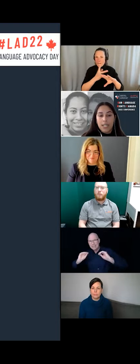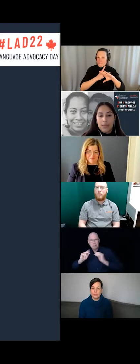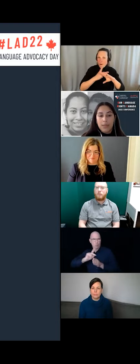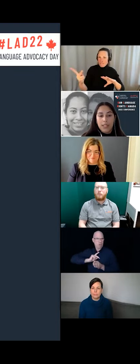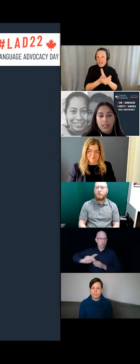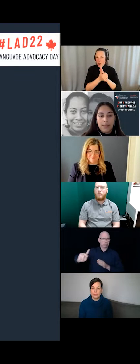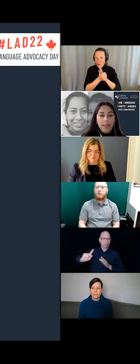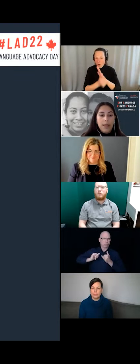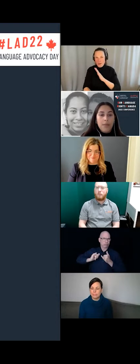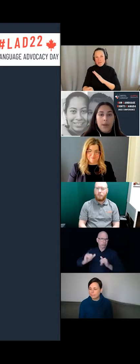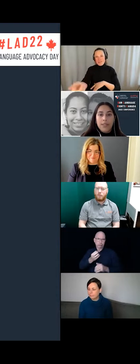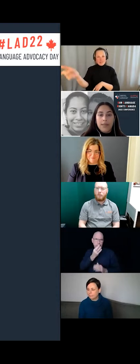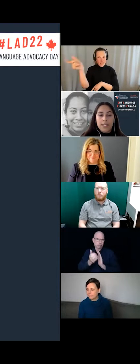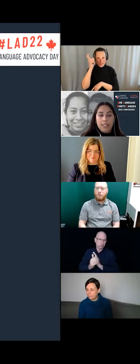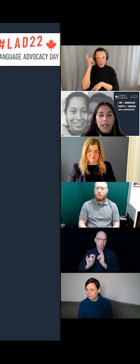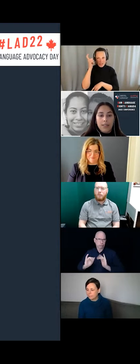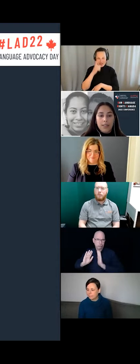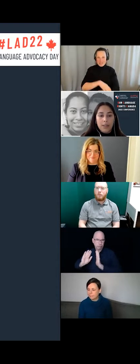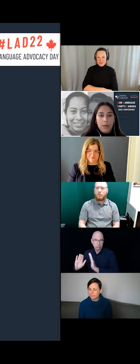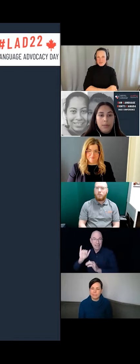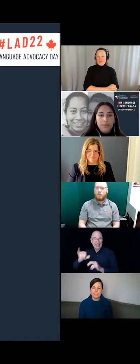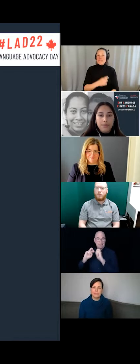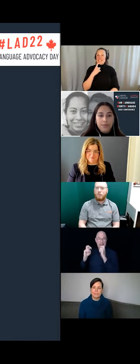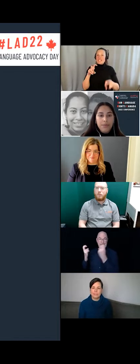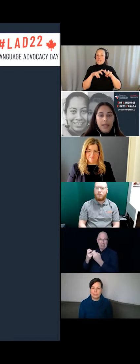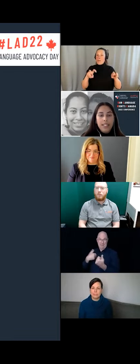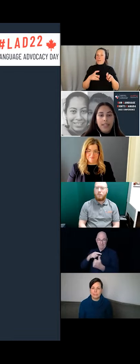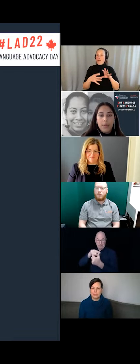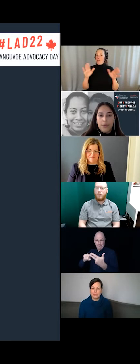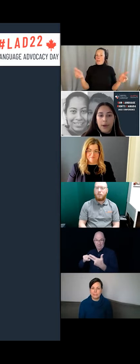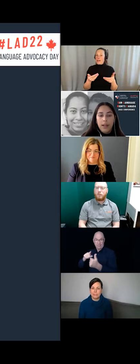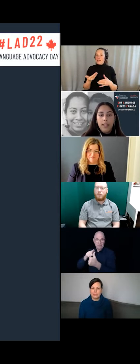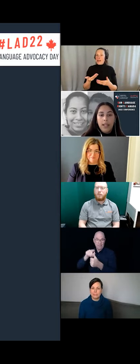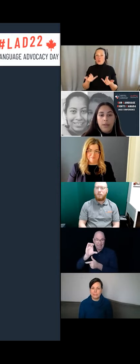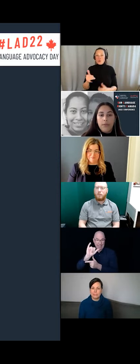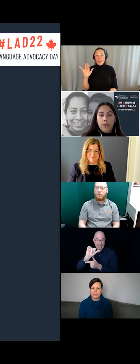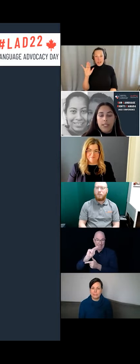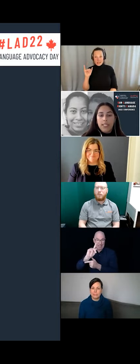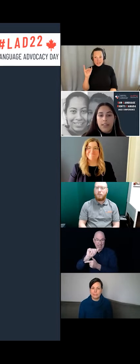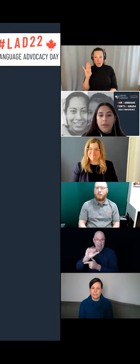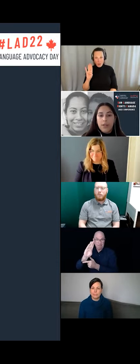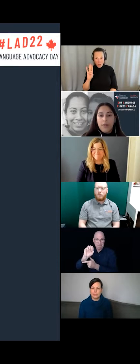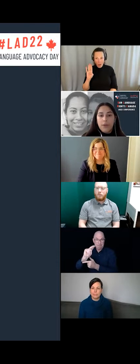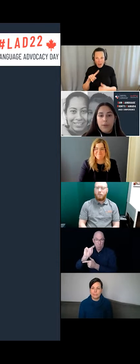travailler, d'enseigner, d'être professionnels et d'avoir des compétences d'expertise. Les membres de ce panel